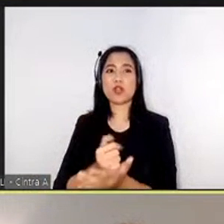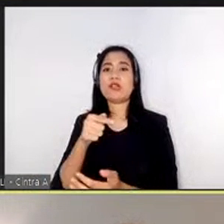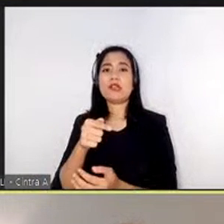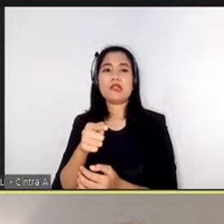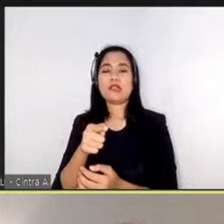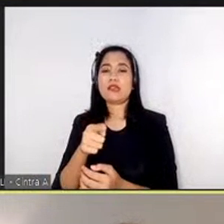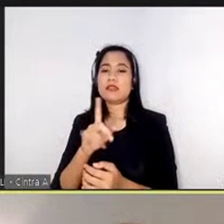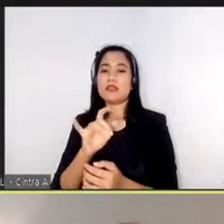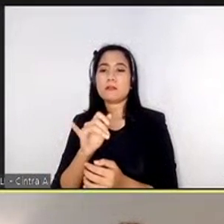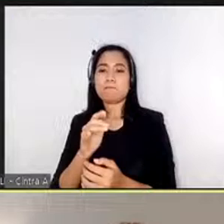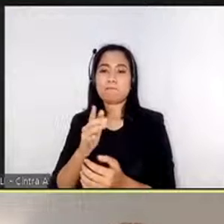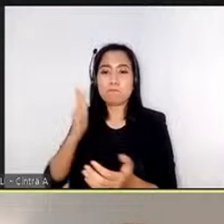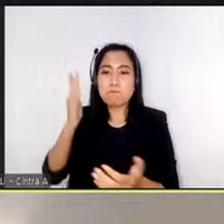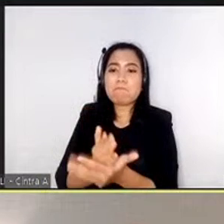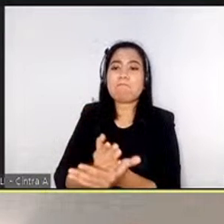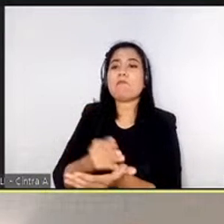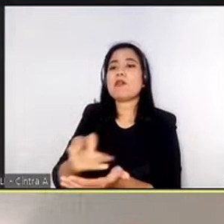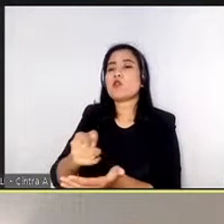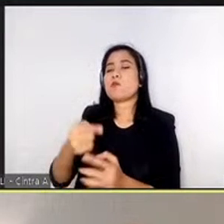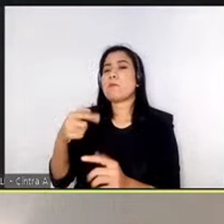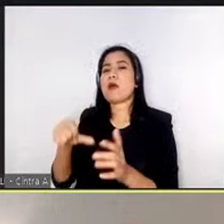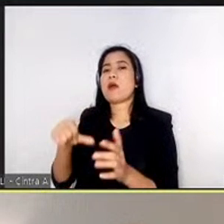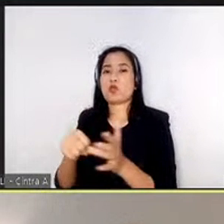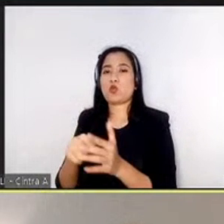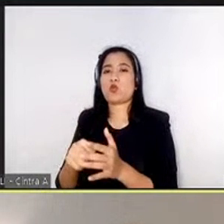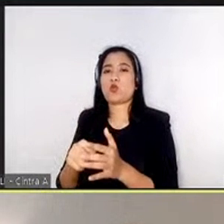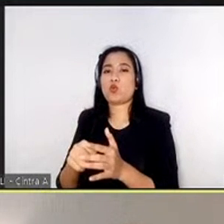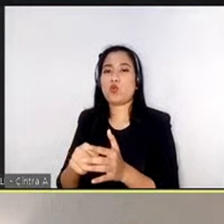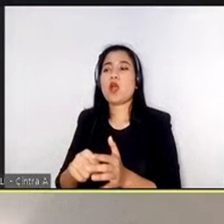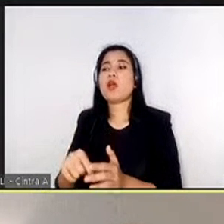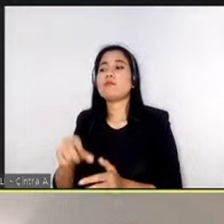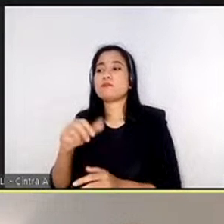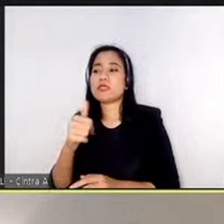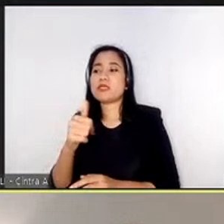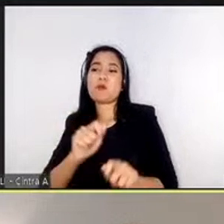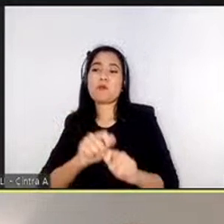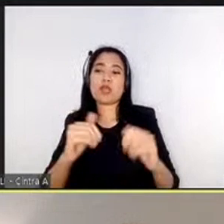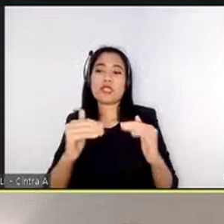menentukan standarisasi dari pendekatan yang dilakukan